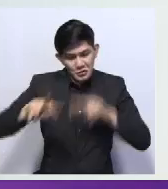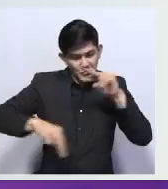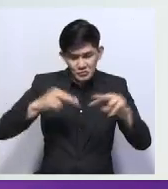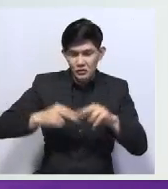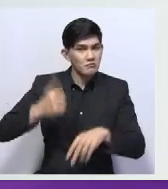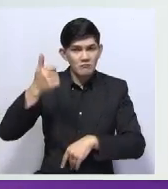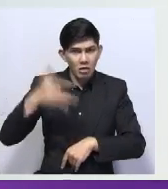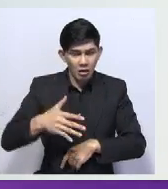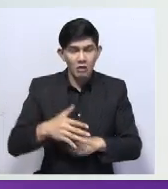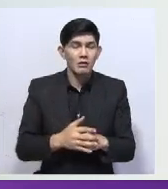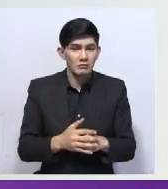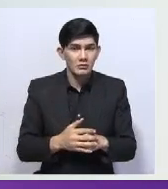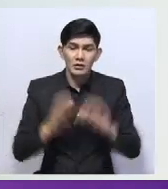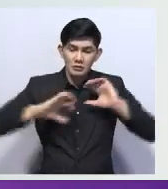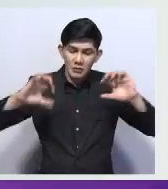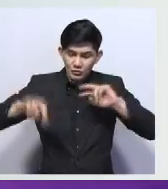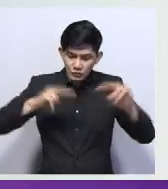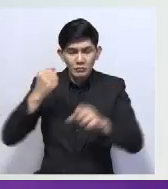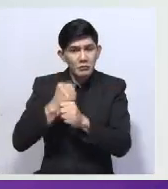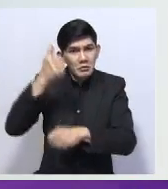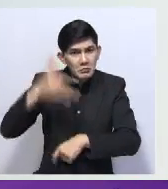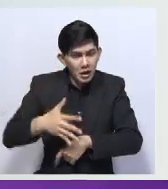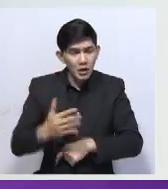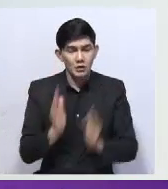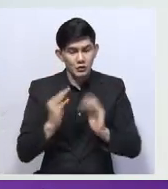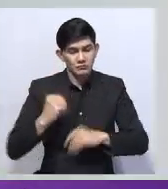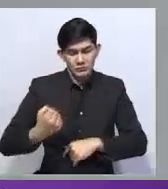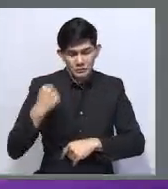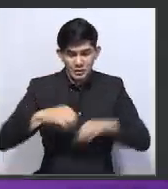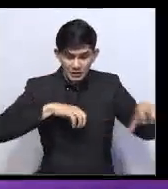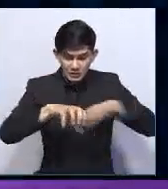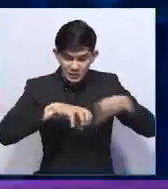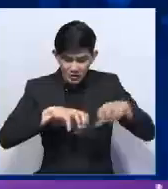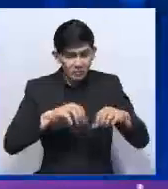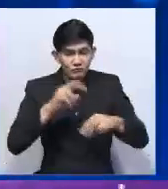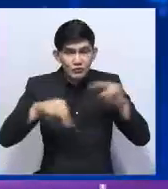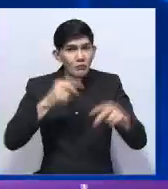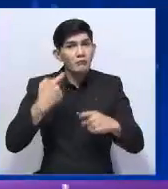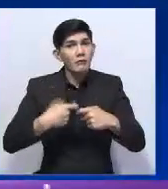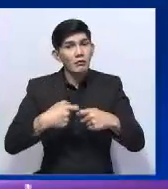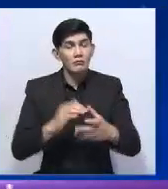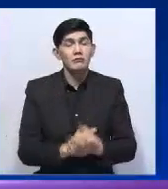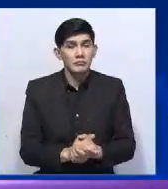อบการทำงานของรัฐบาลได้หรือคนที่มีอำนาจในการบริหาร